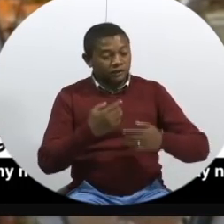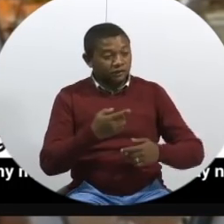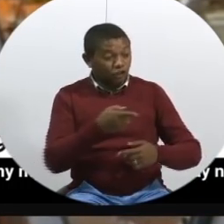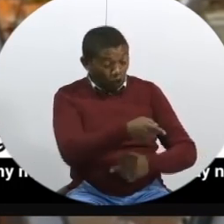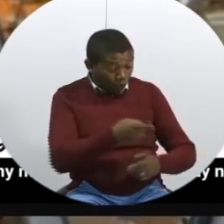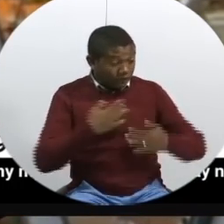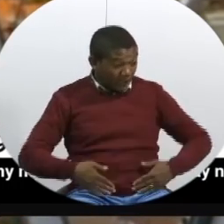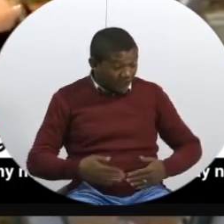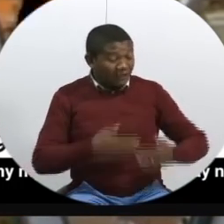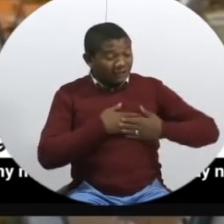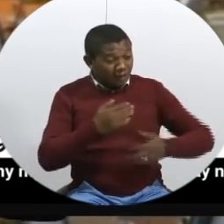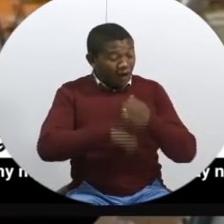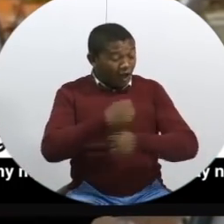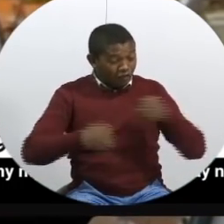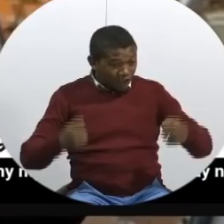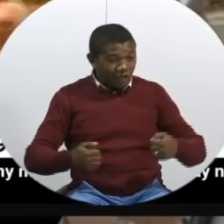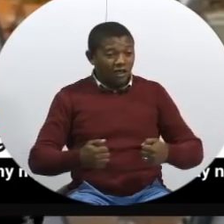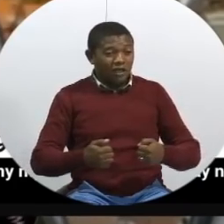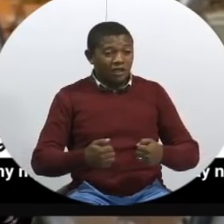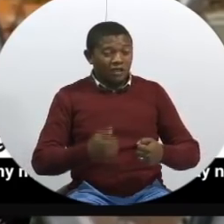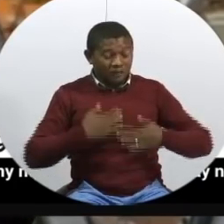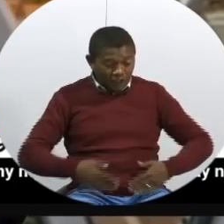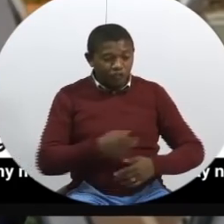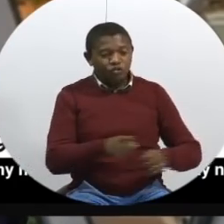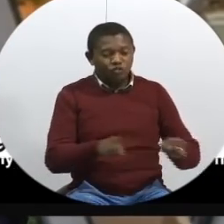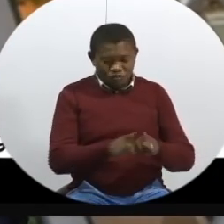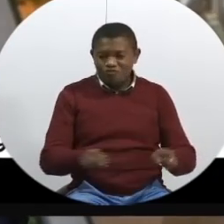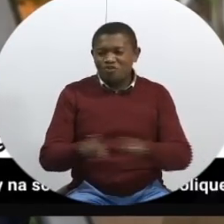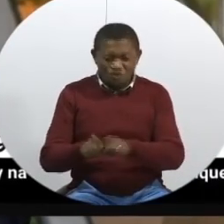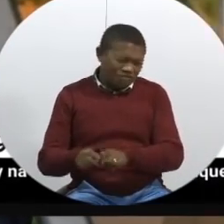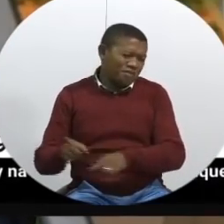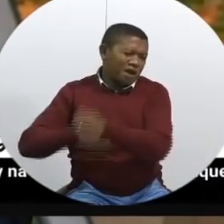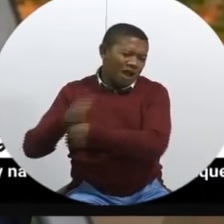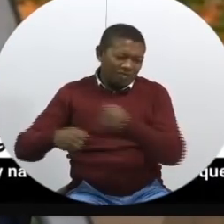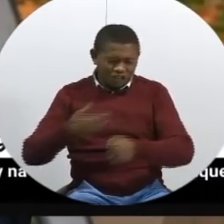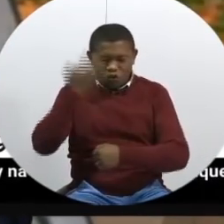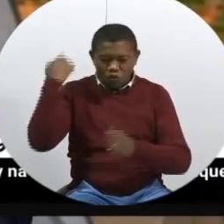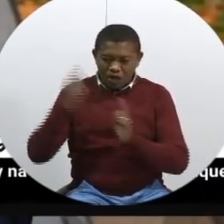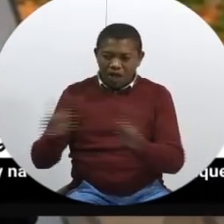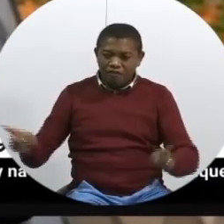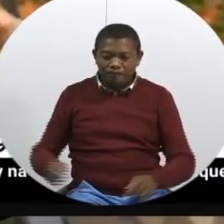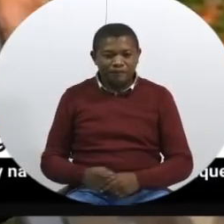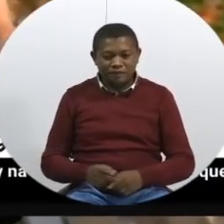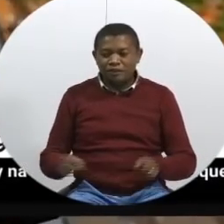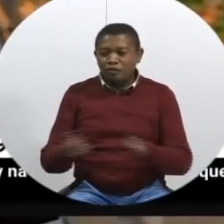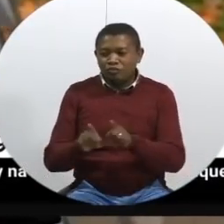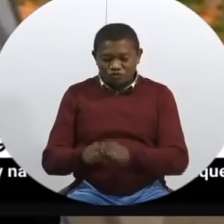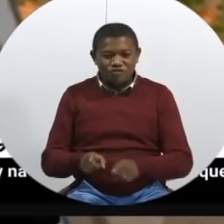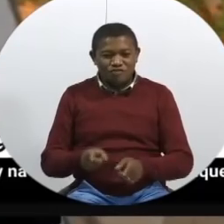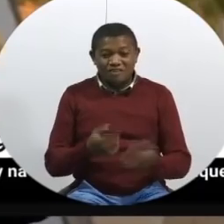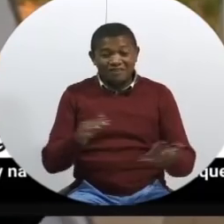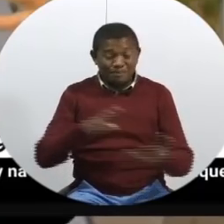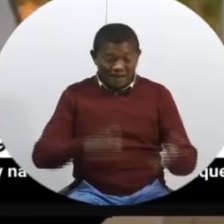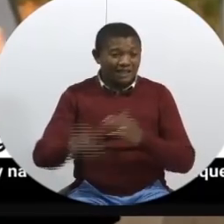ianao dia manavitra ny tenany hafa zay ny teneniko hoe ny zavatra fanafodiny voalohany indrindra dia midy